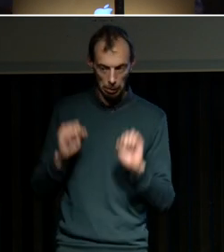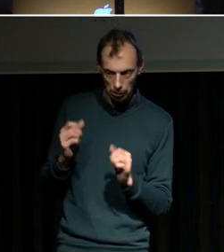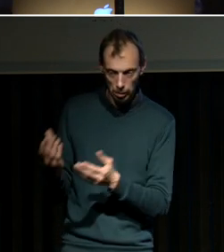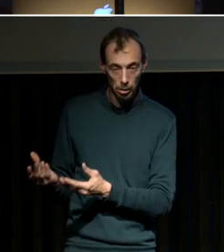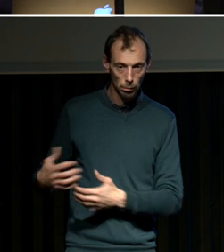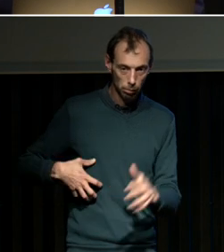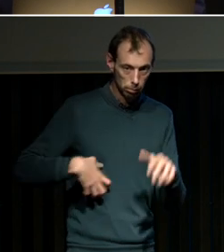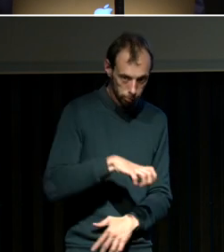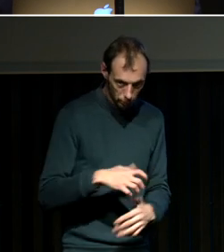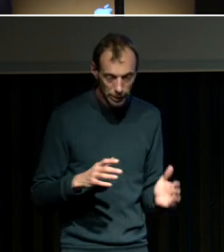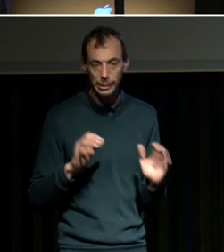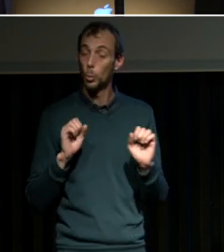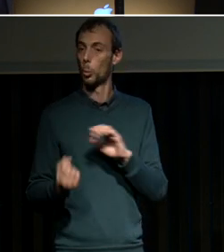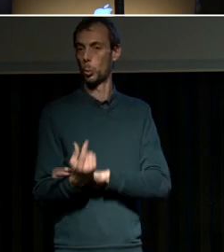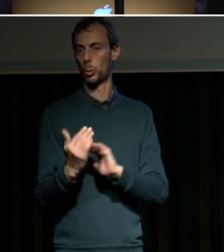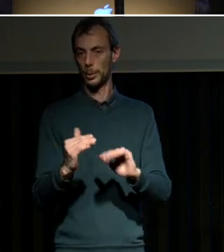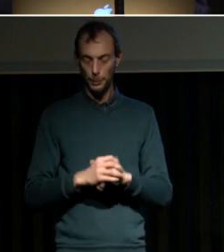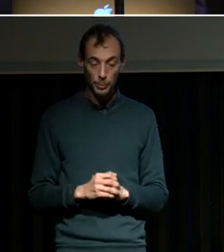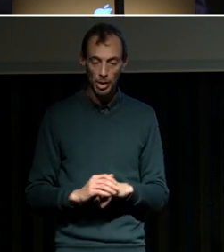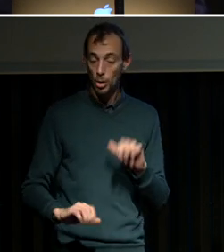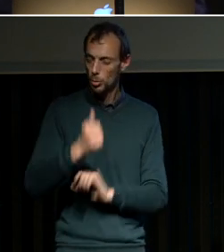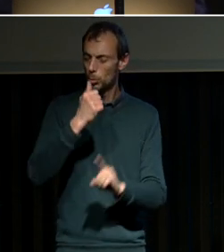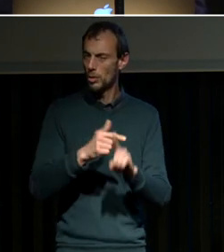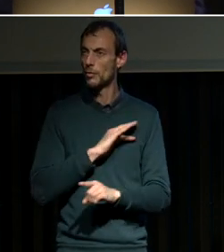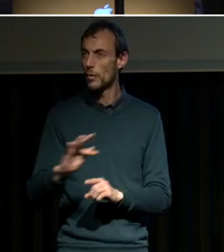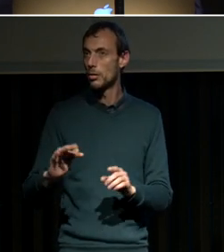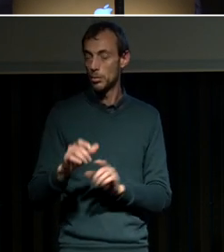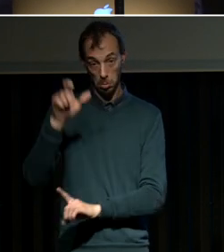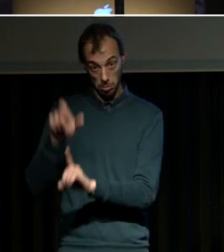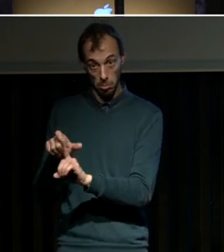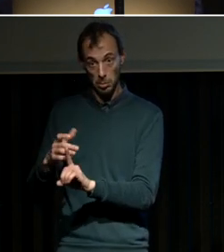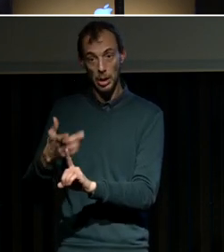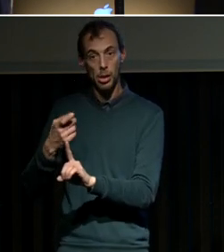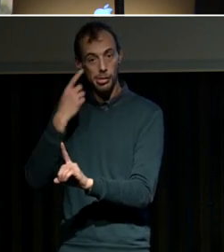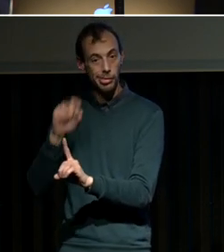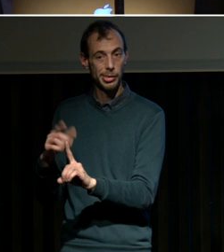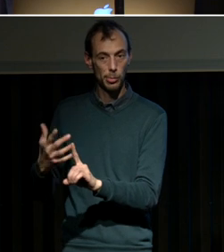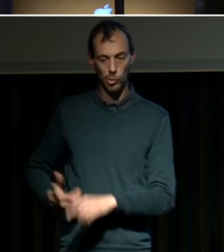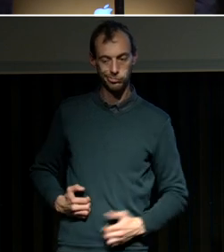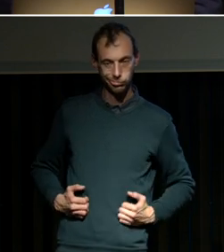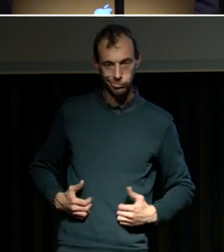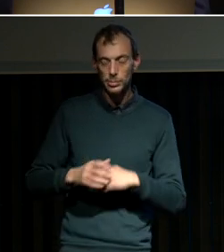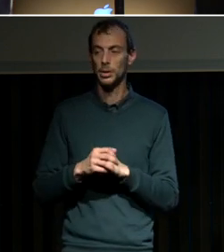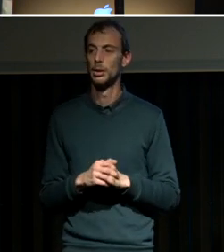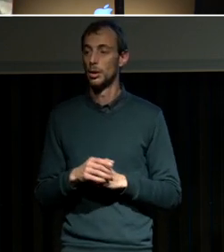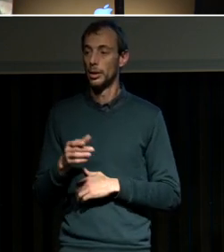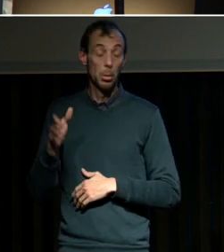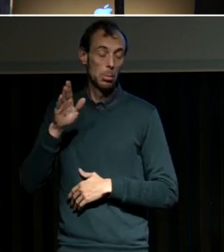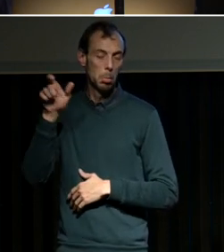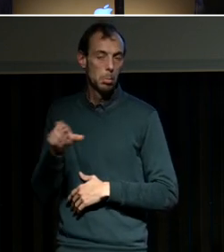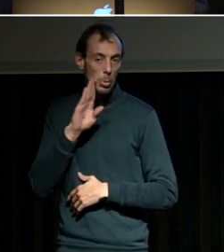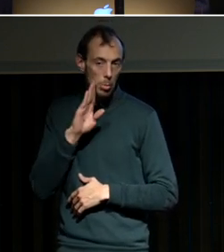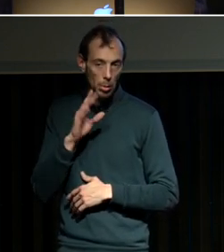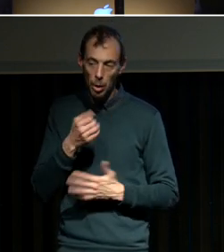été pratiqué, d'ailleurs, la première greffe rénale en France a été faite avec un donneur vivant. C'est une maman, c'est Jean Burger, du coup, qui a prélevé